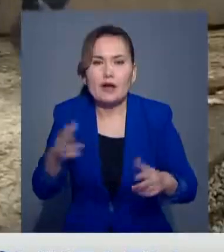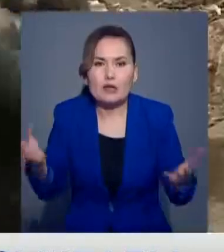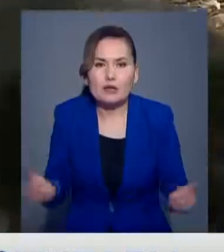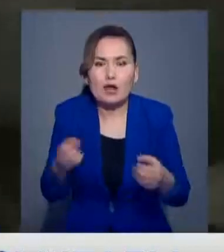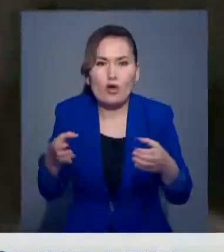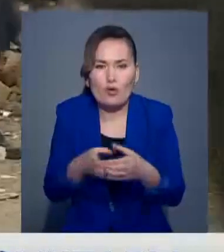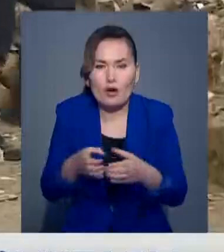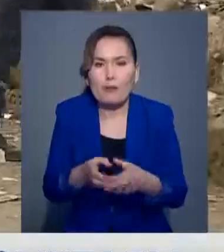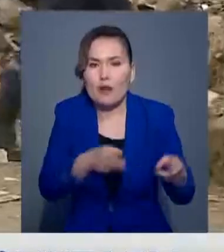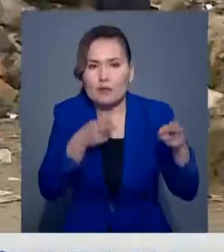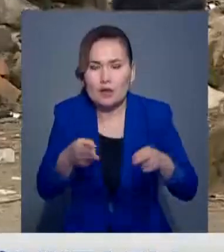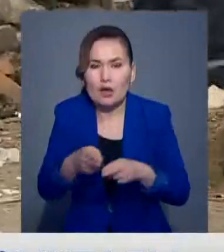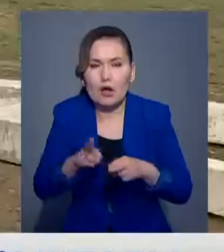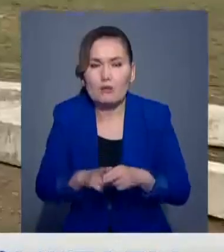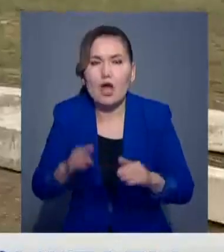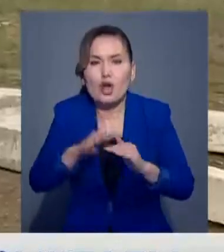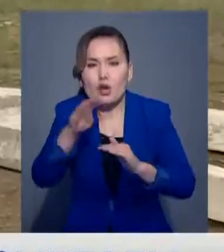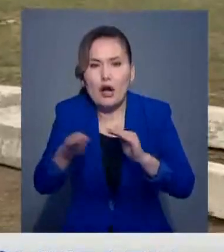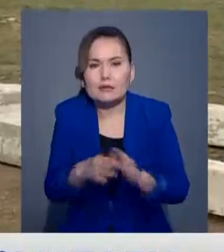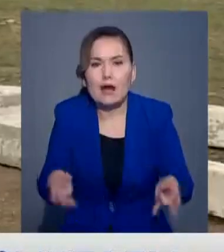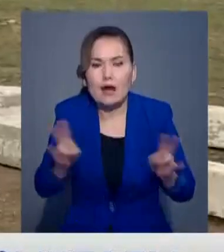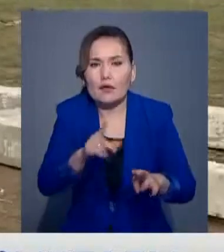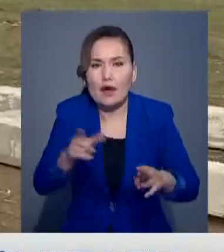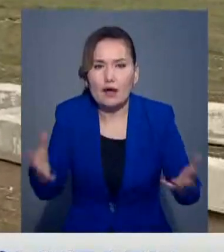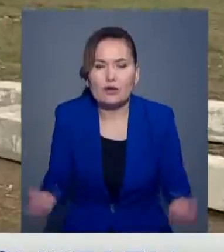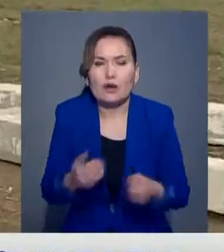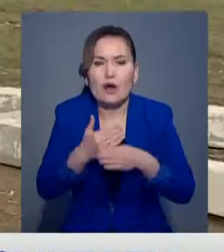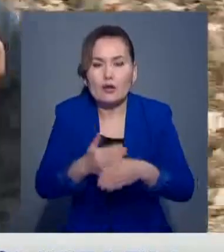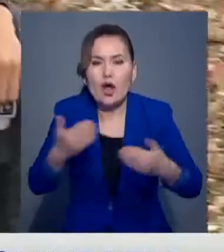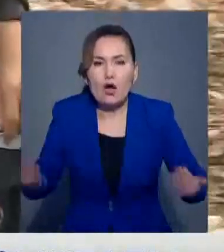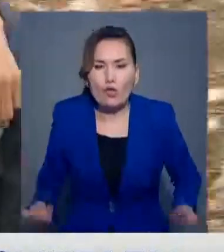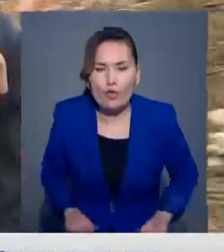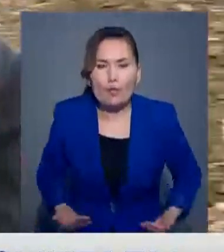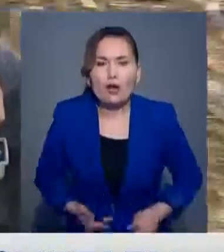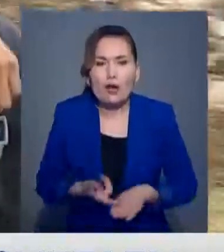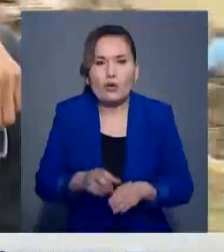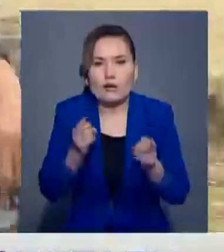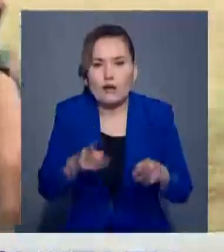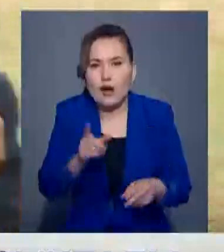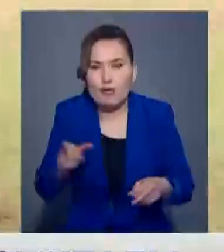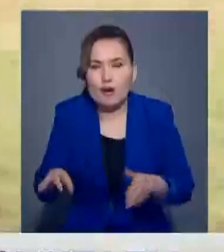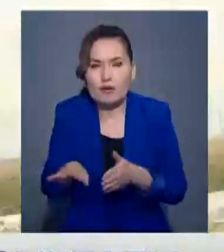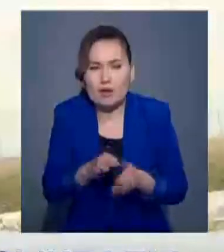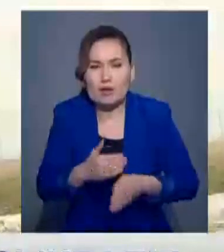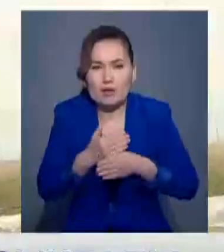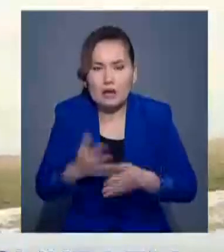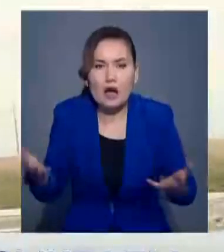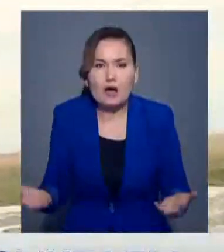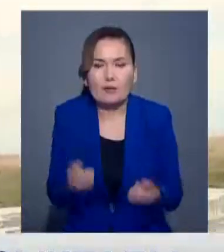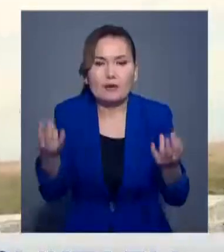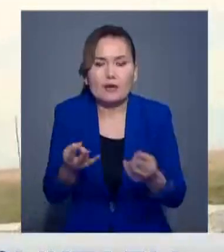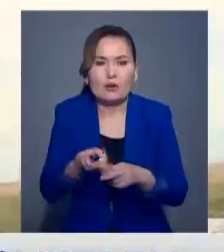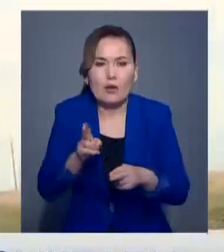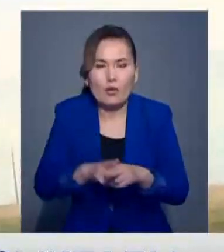тобы жіберілді. Олар үйінде астында қалған адамдарды шығарып, өміріне қауіп төнген тұрғындарға жедел жәрдем көрсетуі тиіс. Одан бөлек